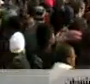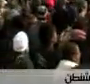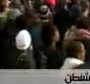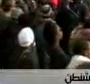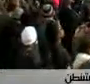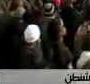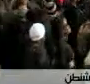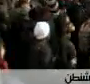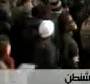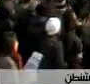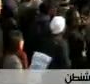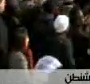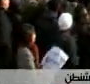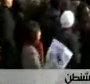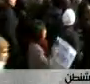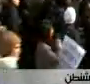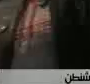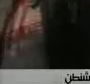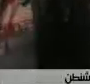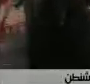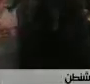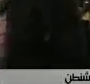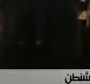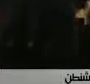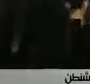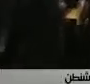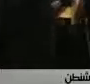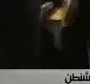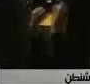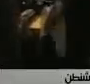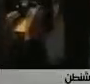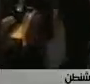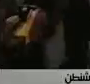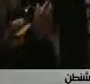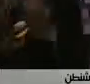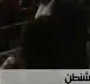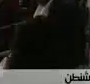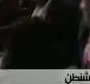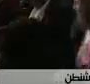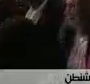مسيرات حاشدة تعم شوارع العاصمة الأمريكية تنديدا بالعنف ضد السود.